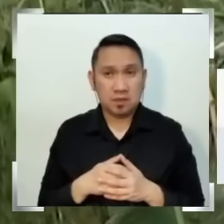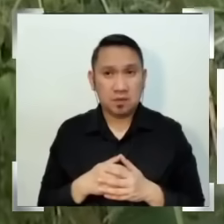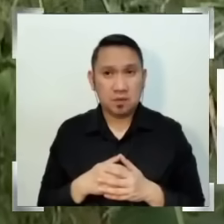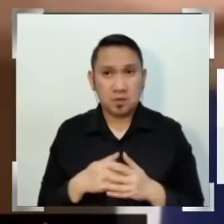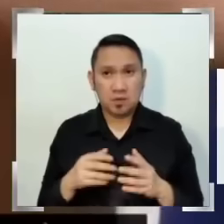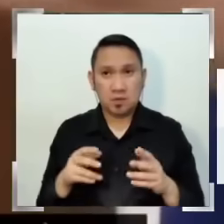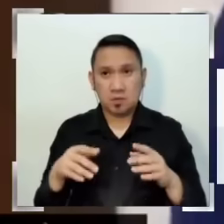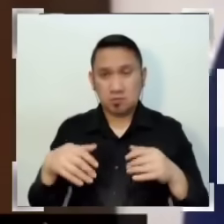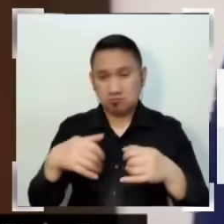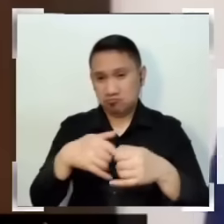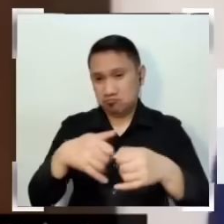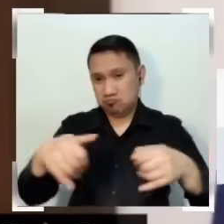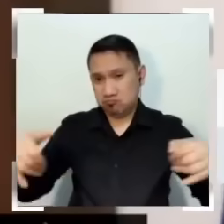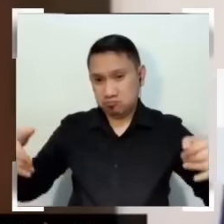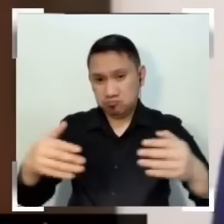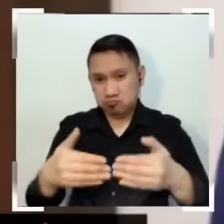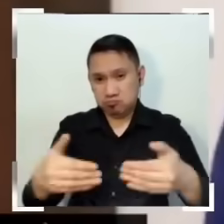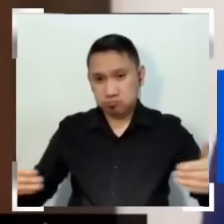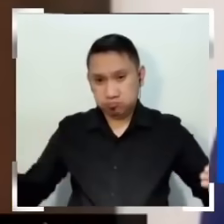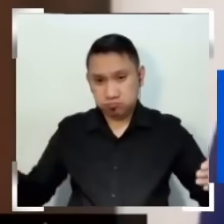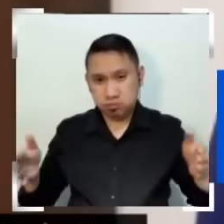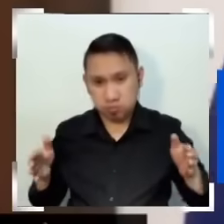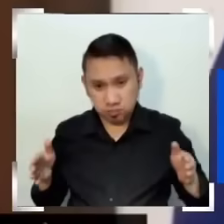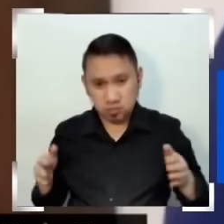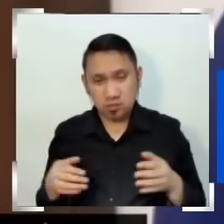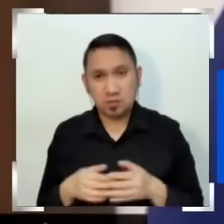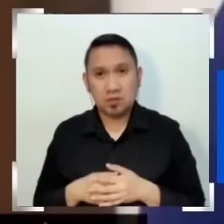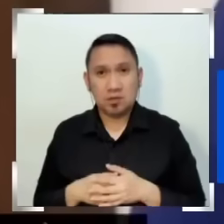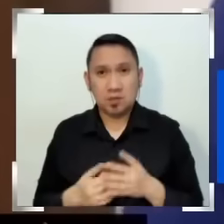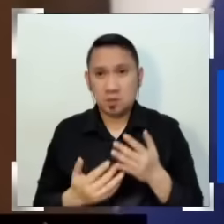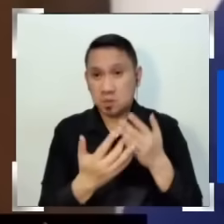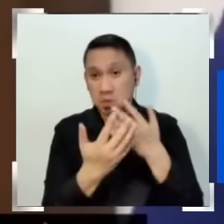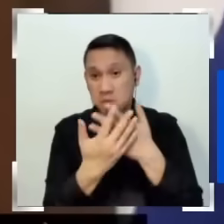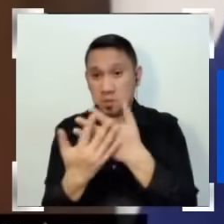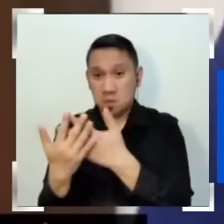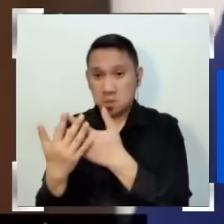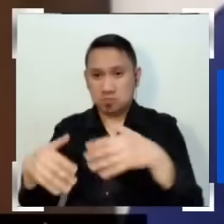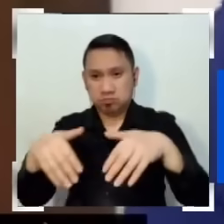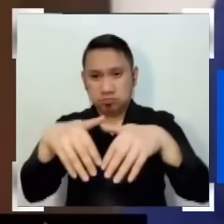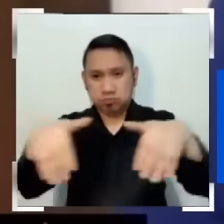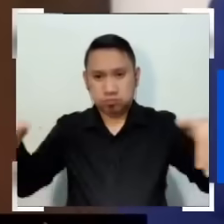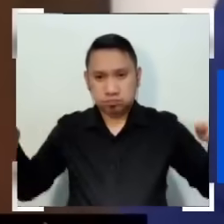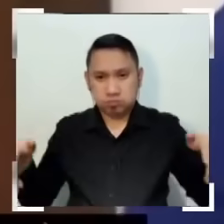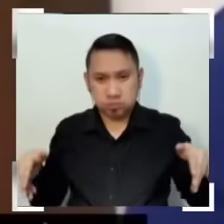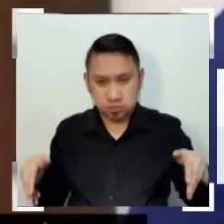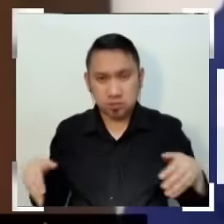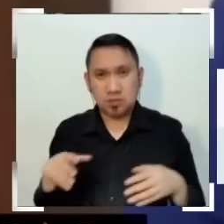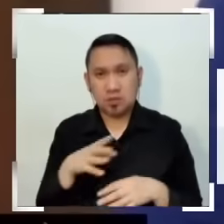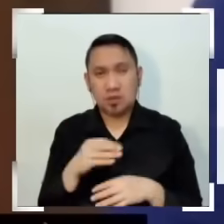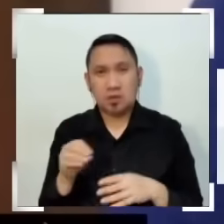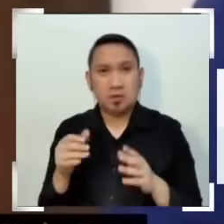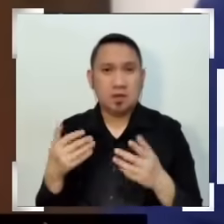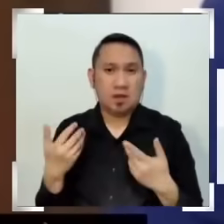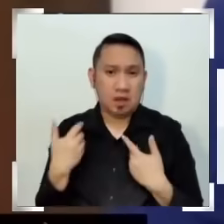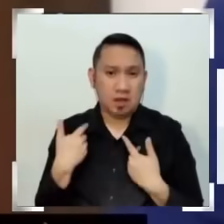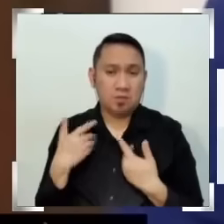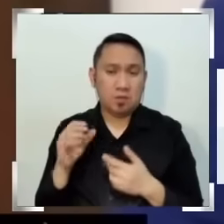daw yung pensa at meron sila sariling gobyerno, no? May sariling